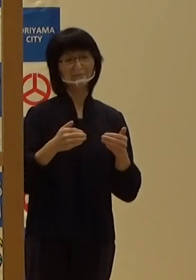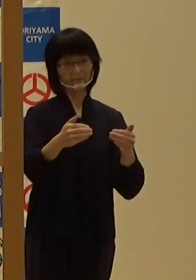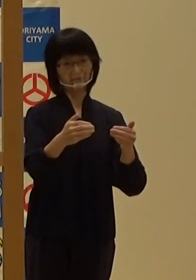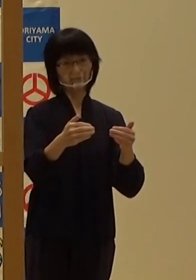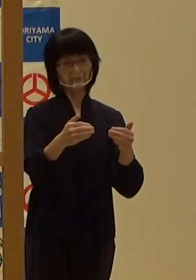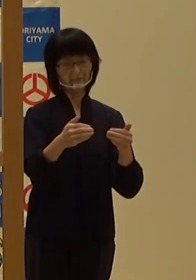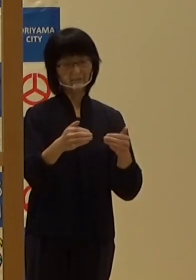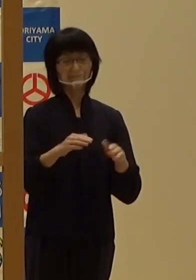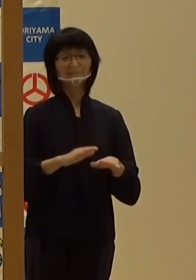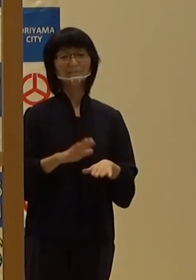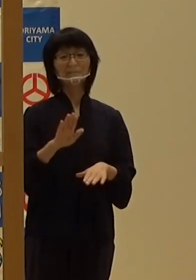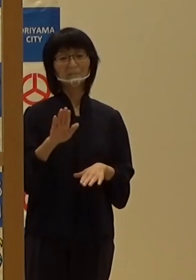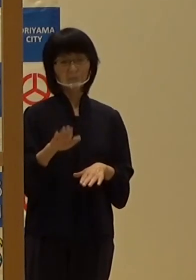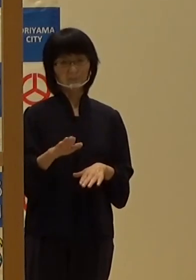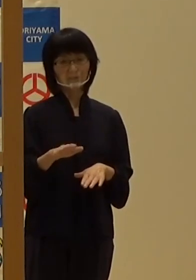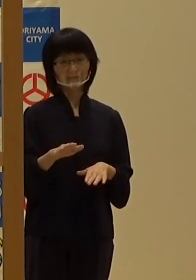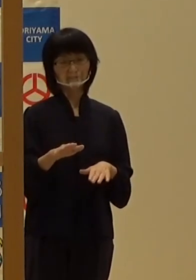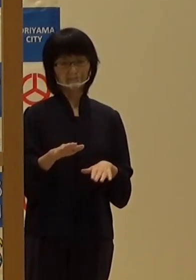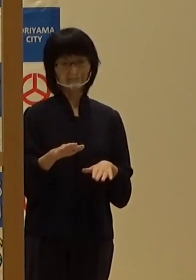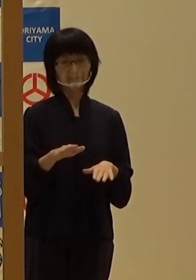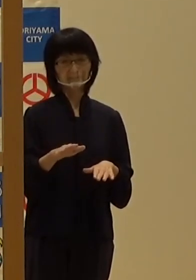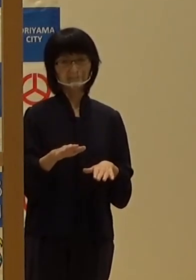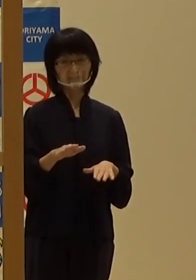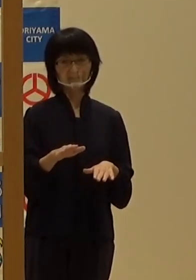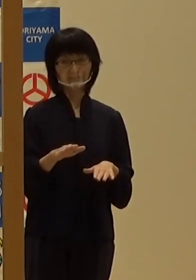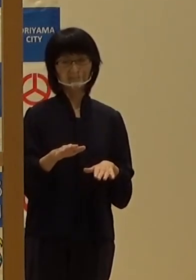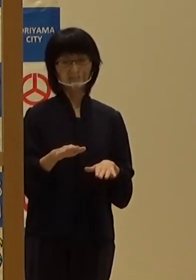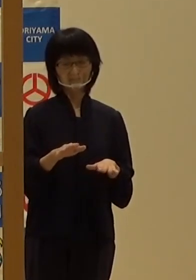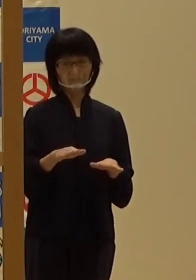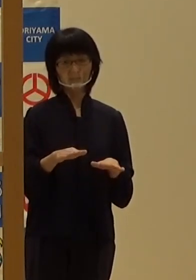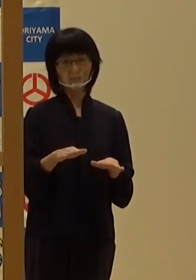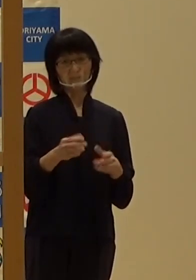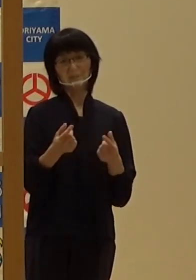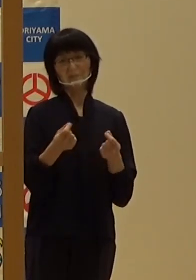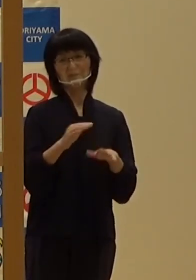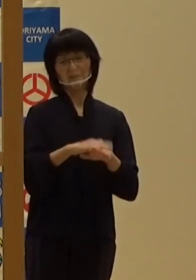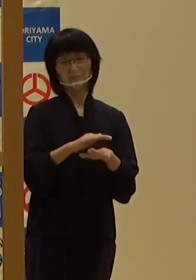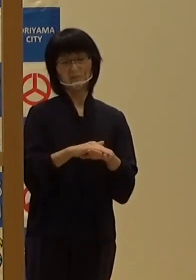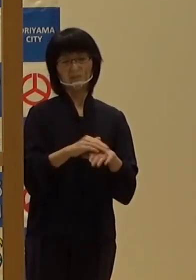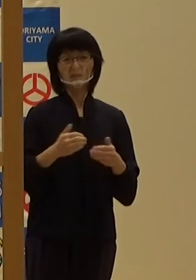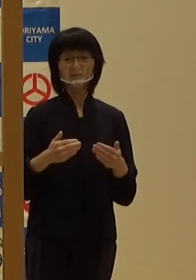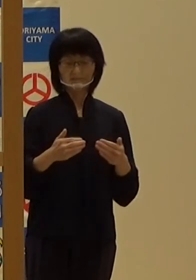もそのように捉えていただければと思っております。